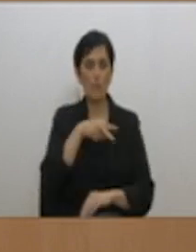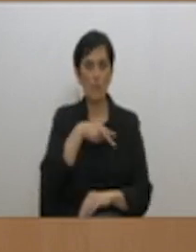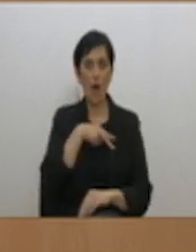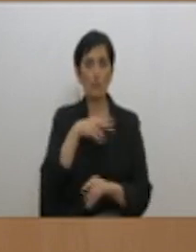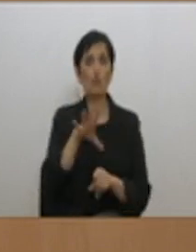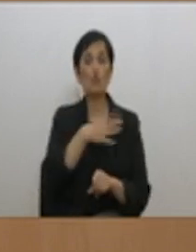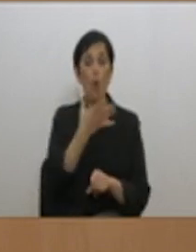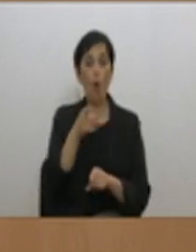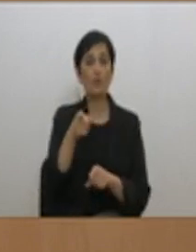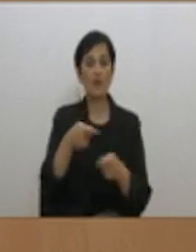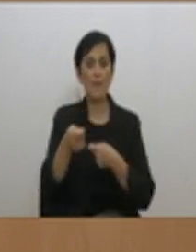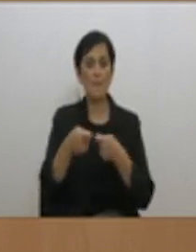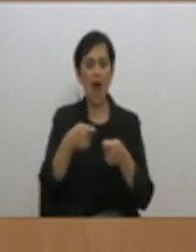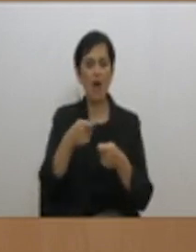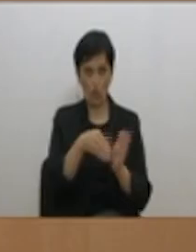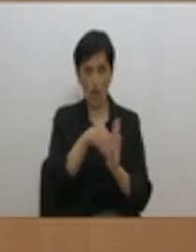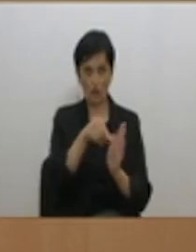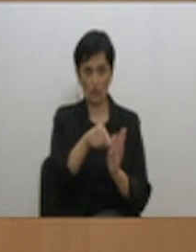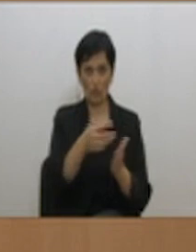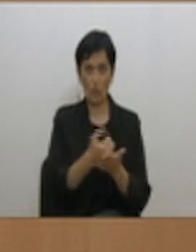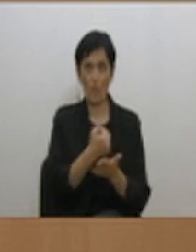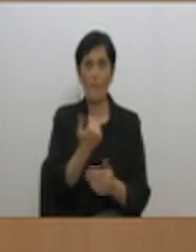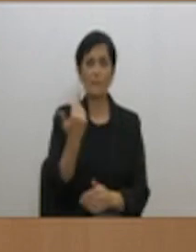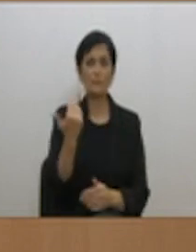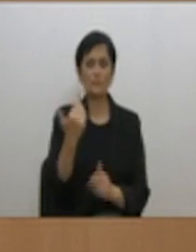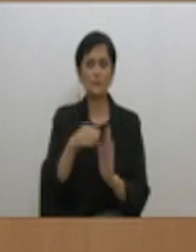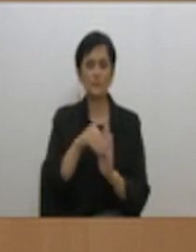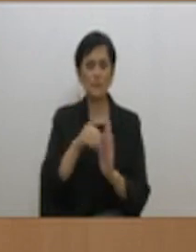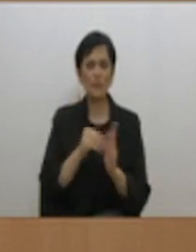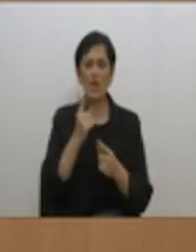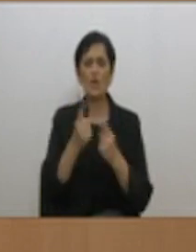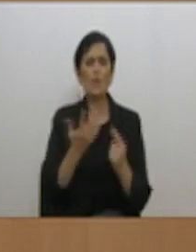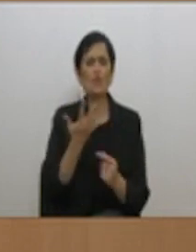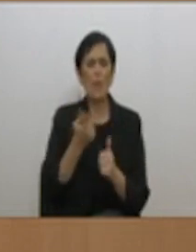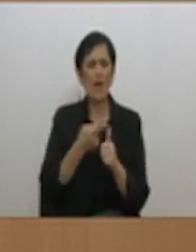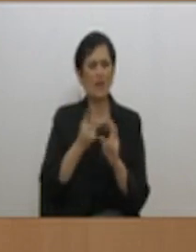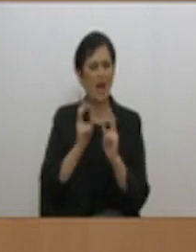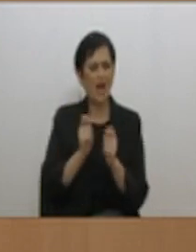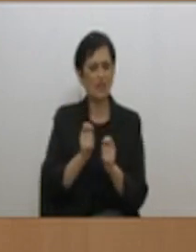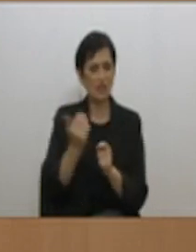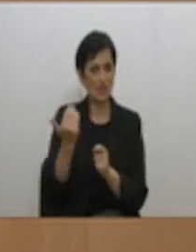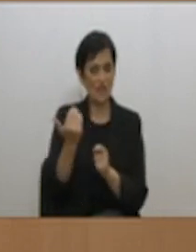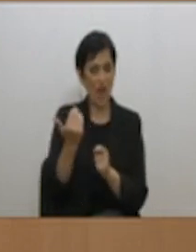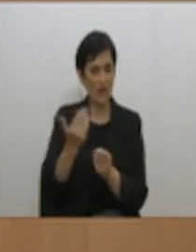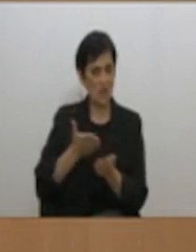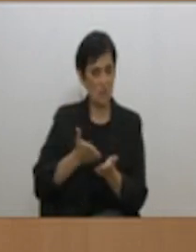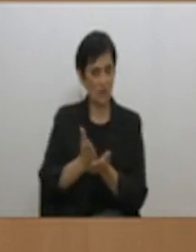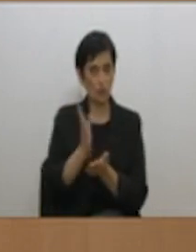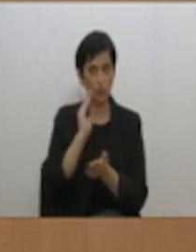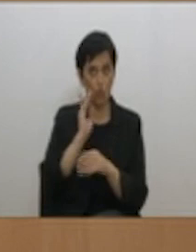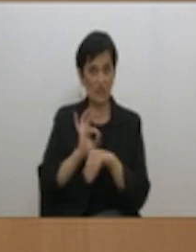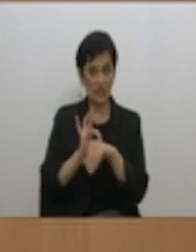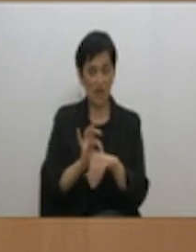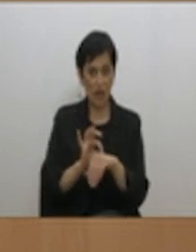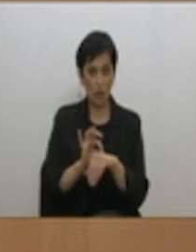ჰქონდათ მართველობის მთელ პერიოდში. ანუ თქვენ საარჩევნო რეფორმას რომელს ეძახით? ანუ თქვენი პრინციპით როცა ტარდება,